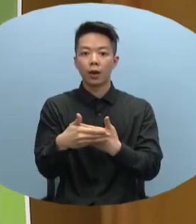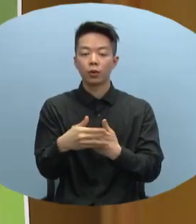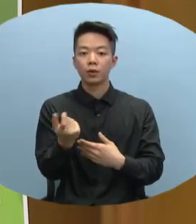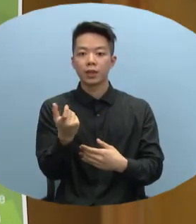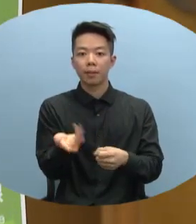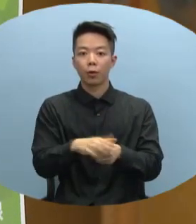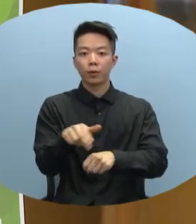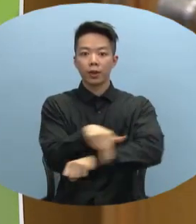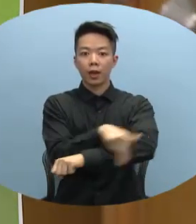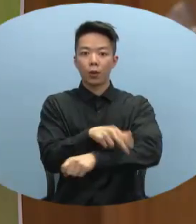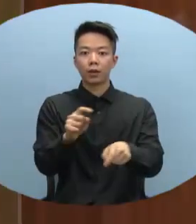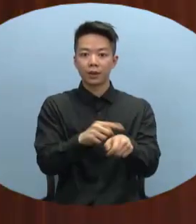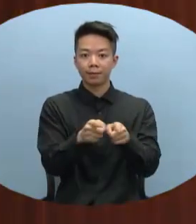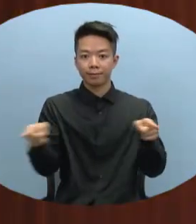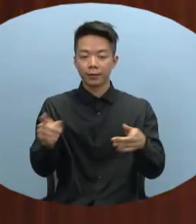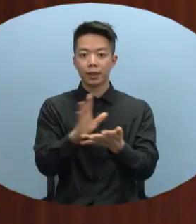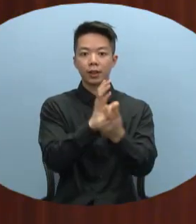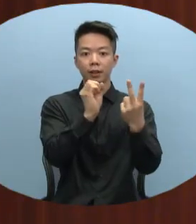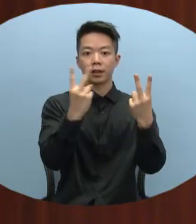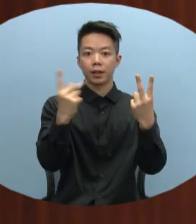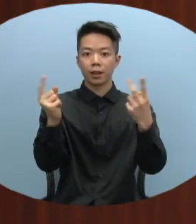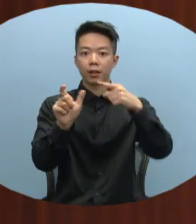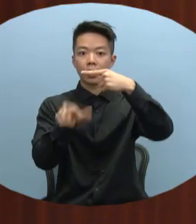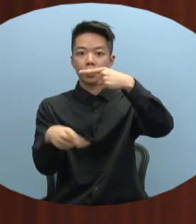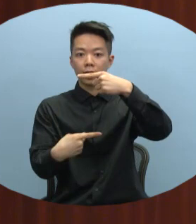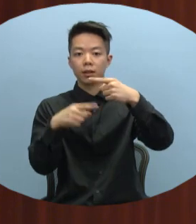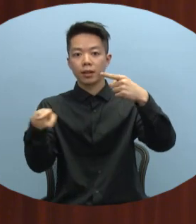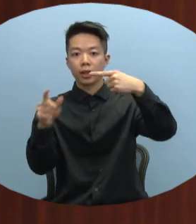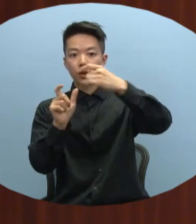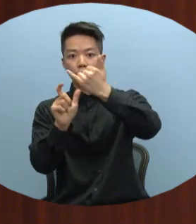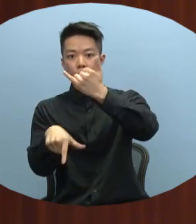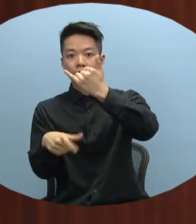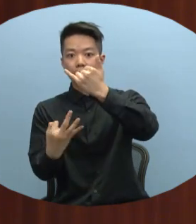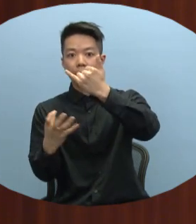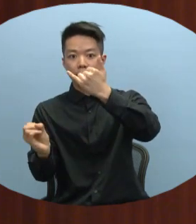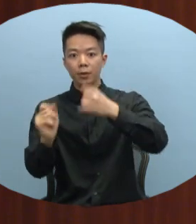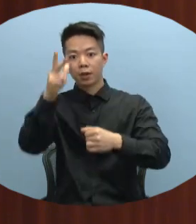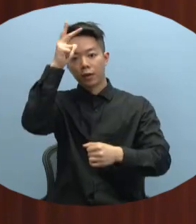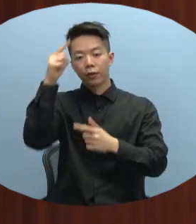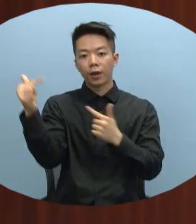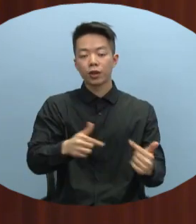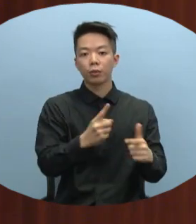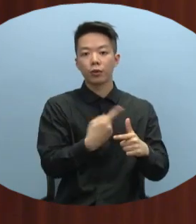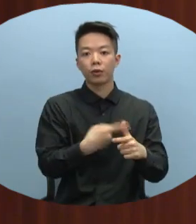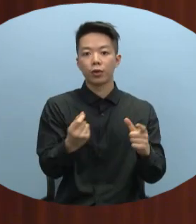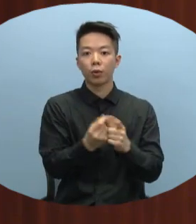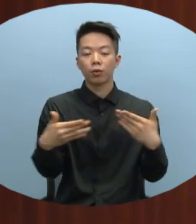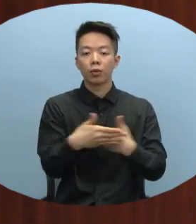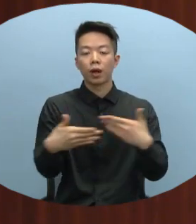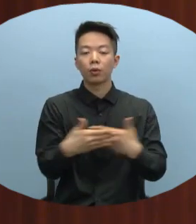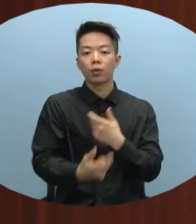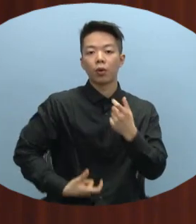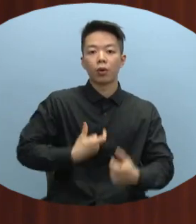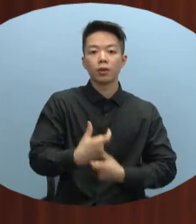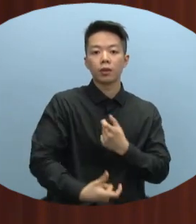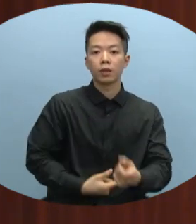用补贴计划。 在2021年1月1日到6月30日期间，政府将继续为每个月公共交